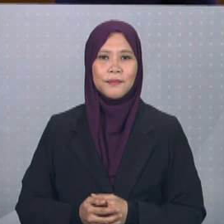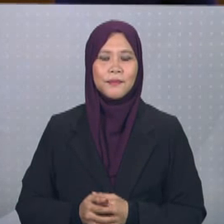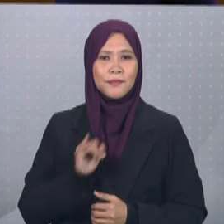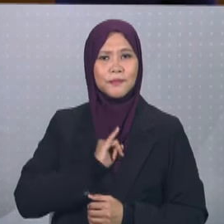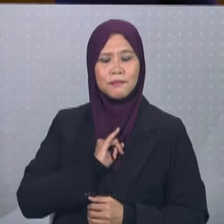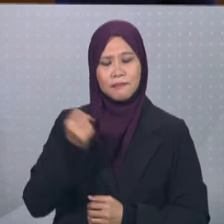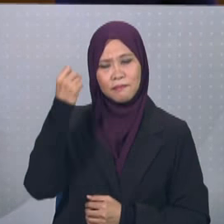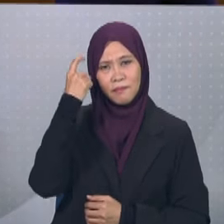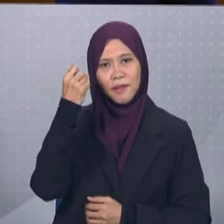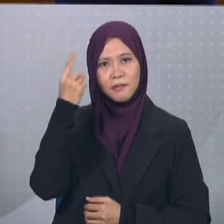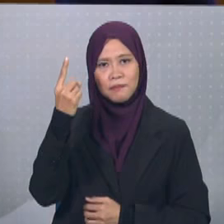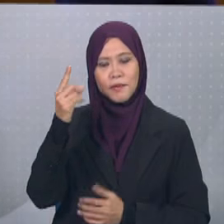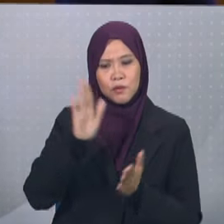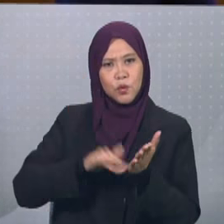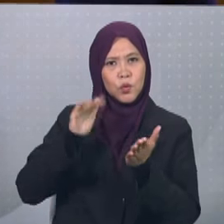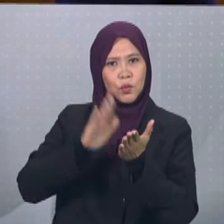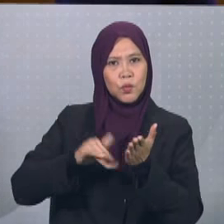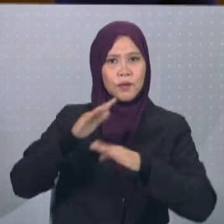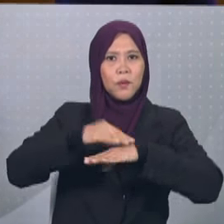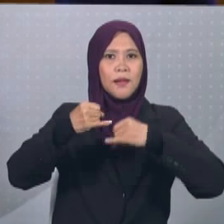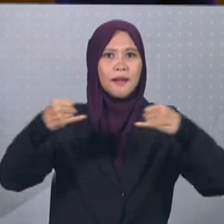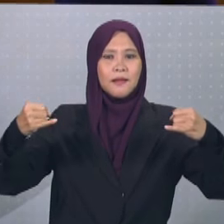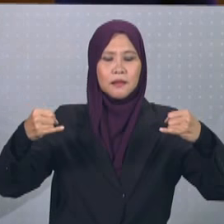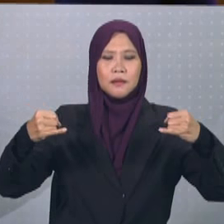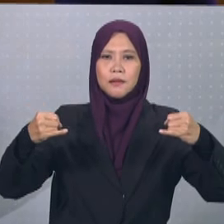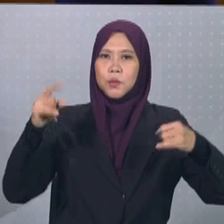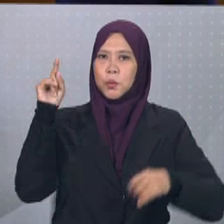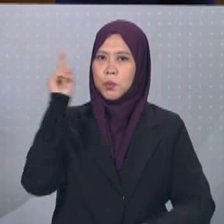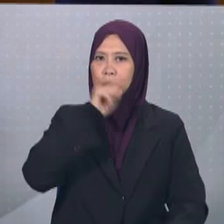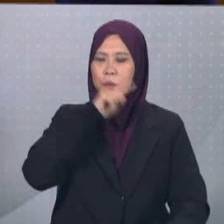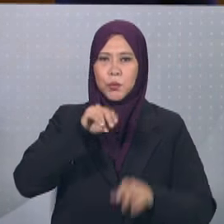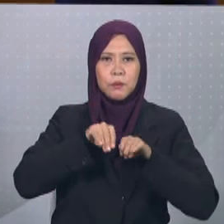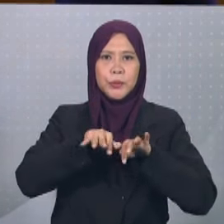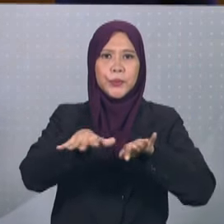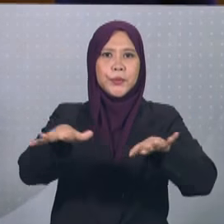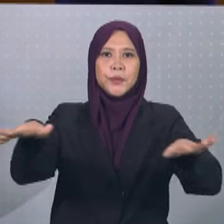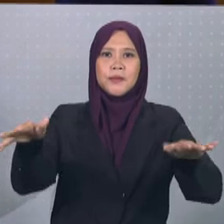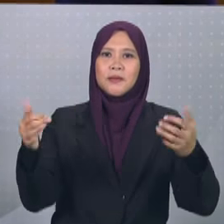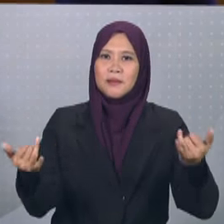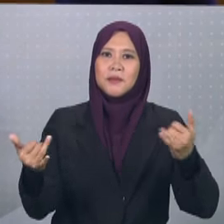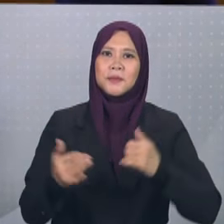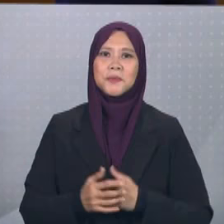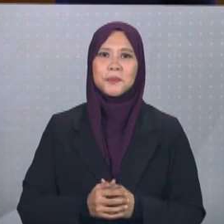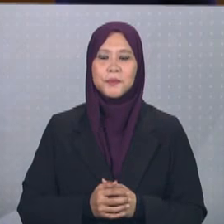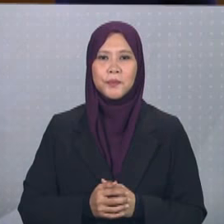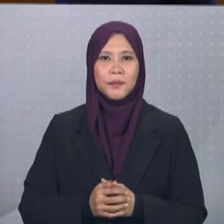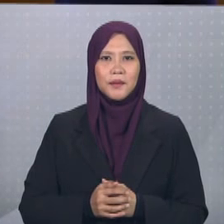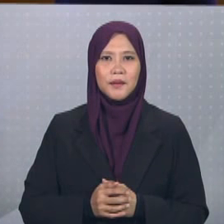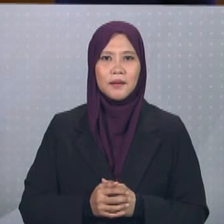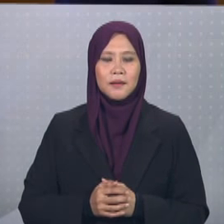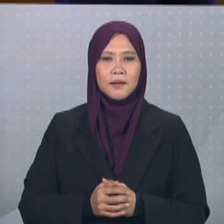Saya dipahamkan judi online ini berleluasa. Jadi